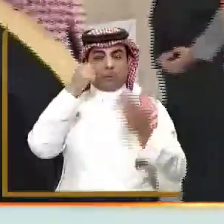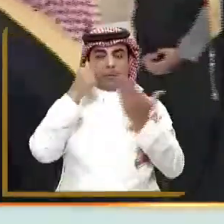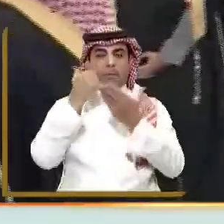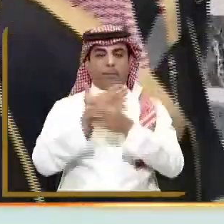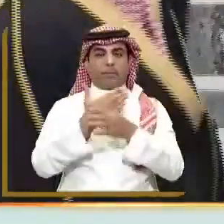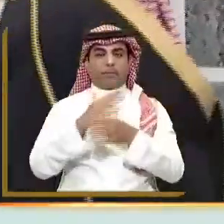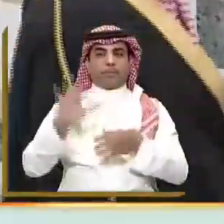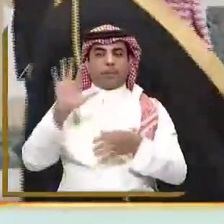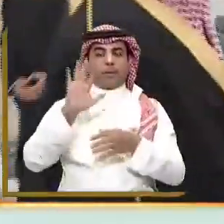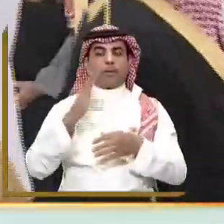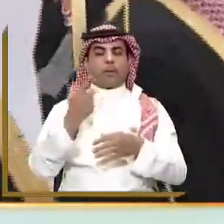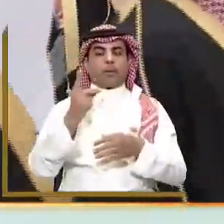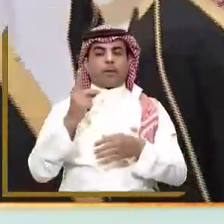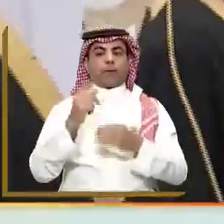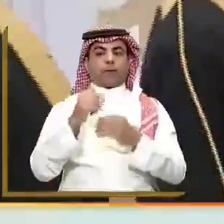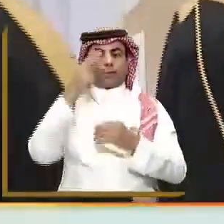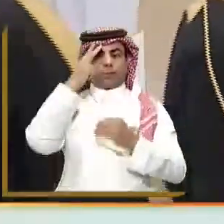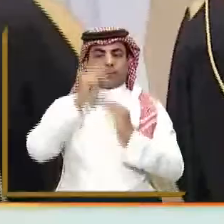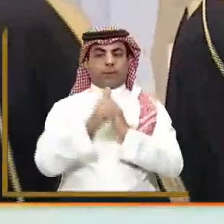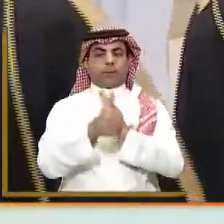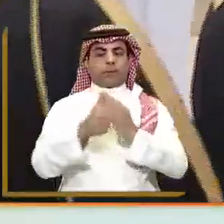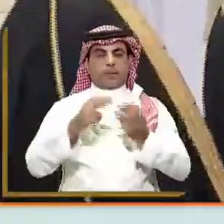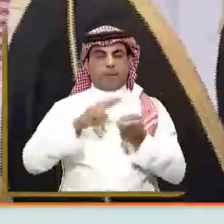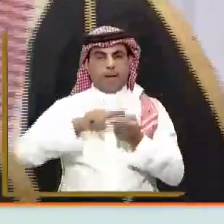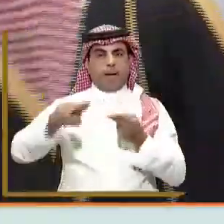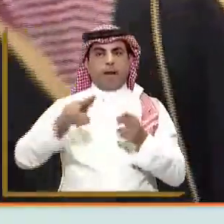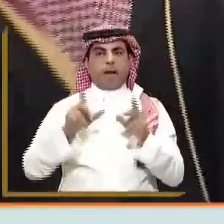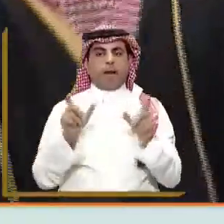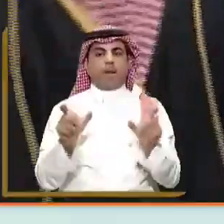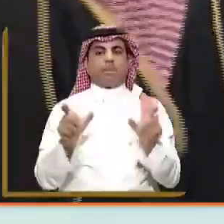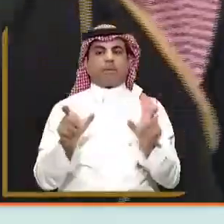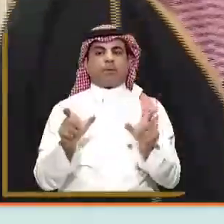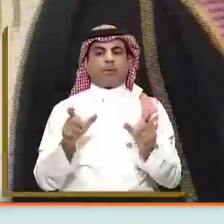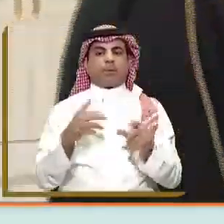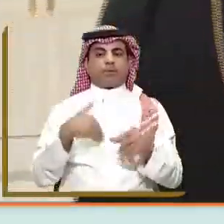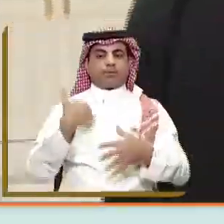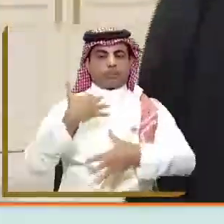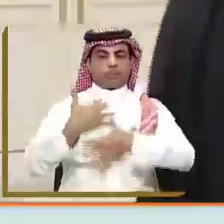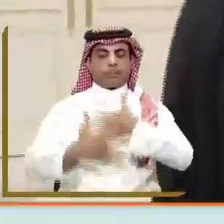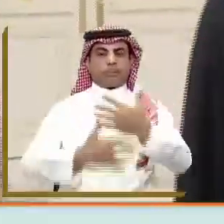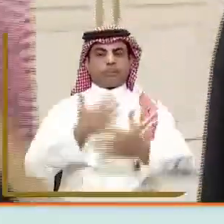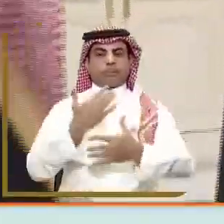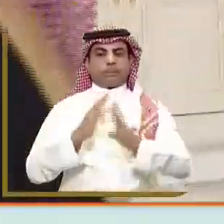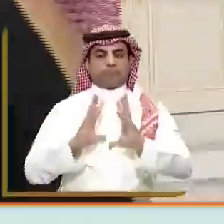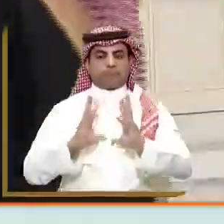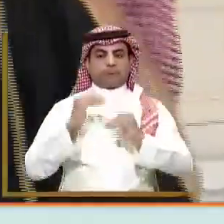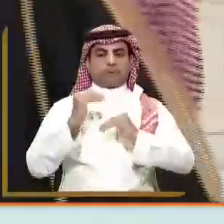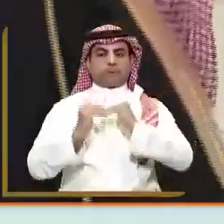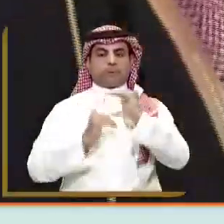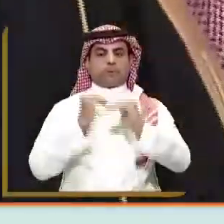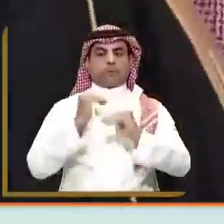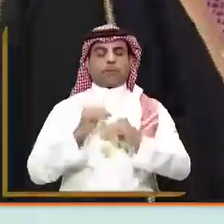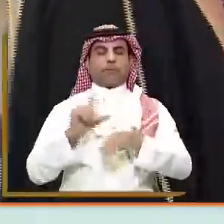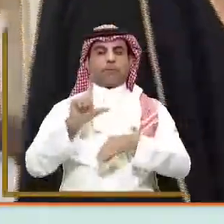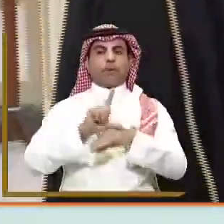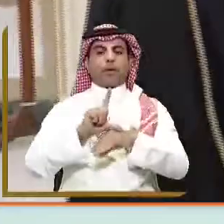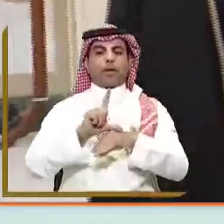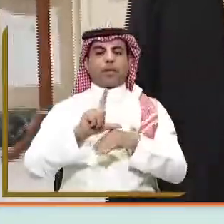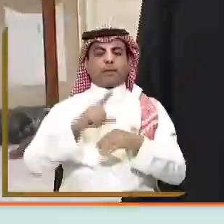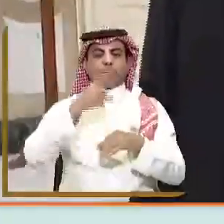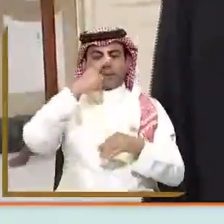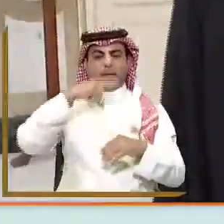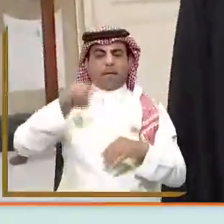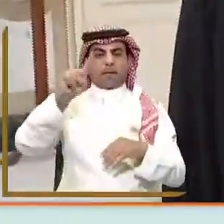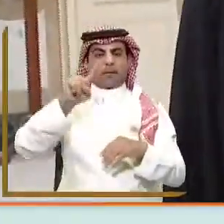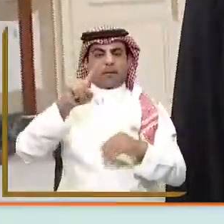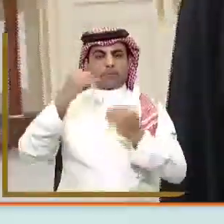المؤثر في الآسيان والدور القيادي للمملكة في حفظ السلم والأمن وما تبذله من جهود إنسانية وتنموية.